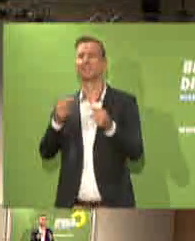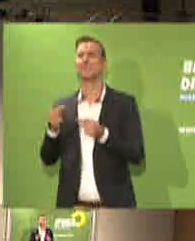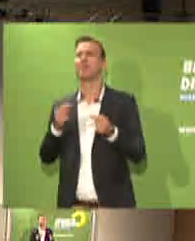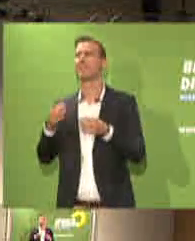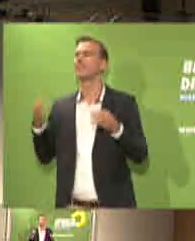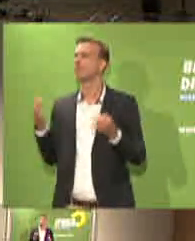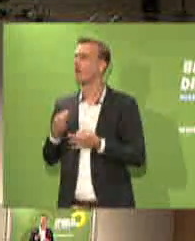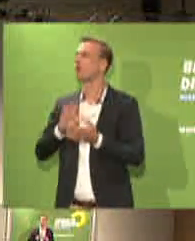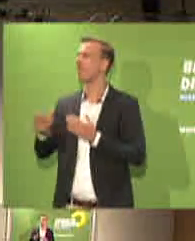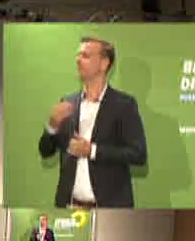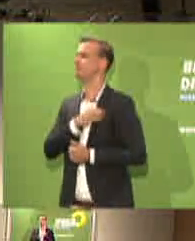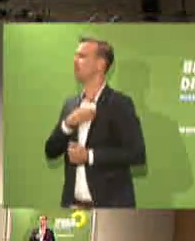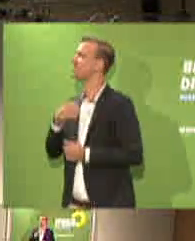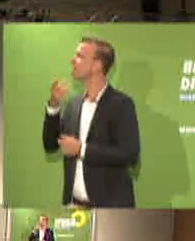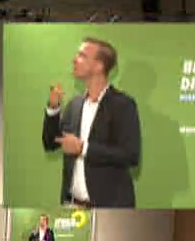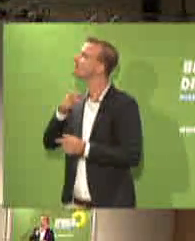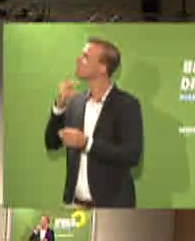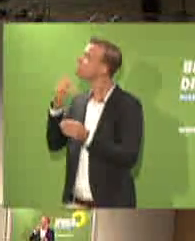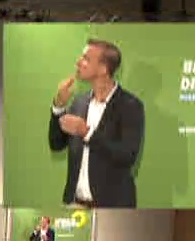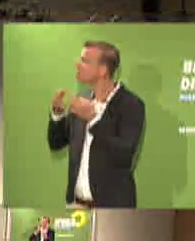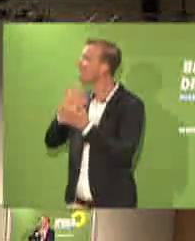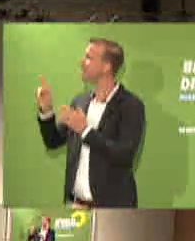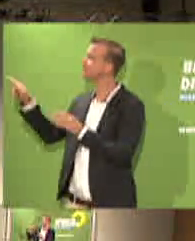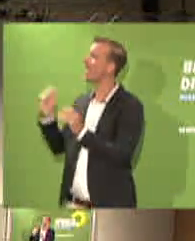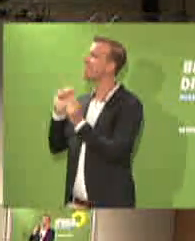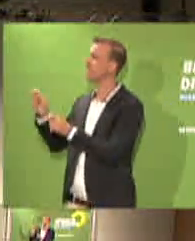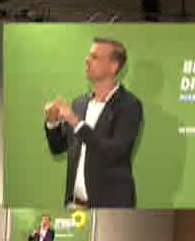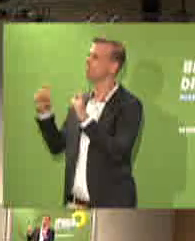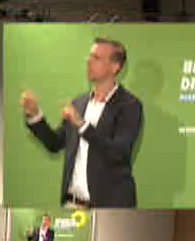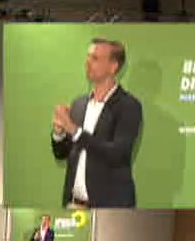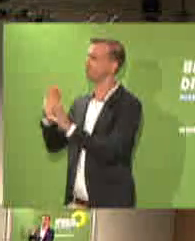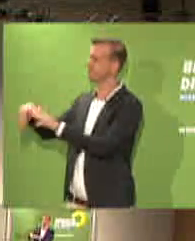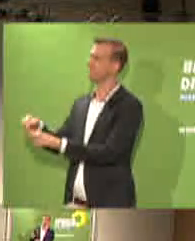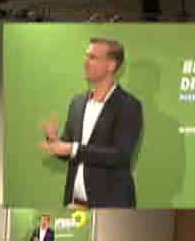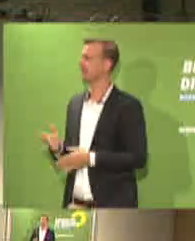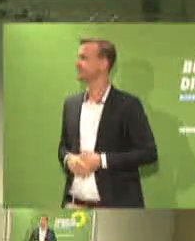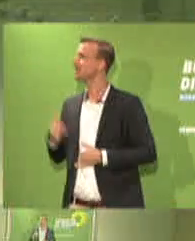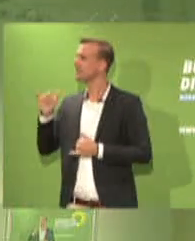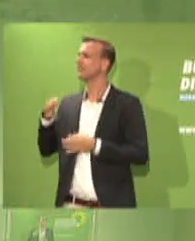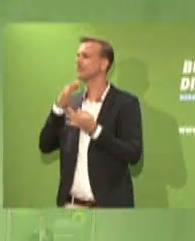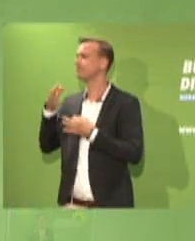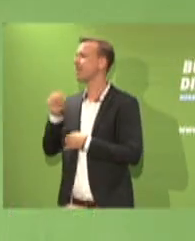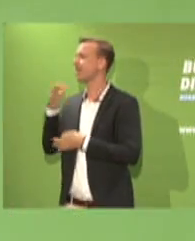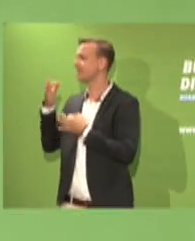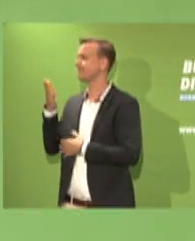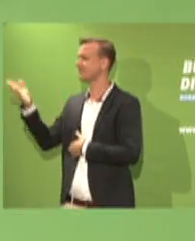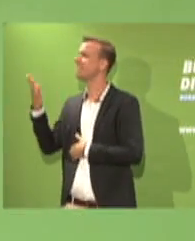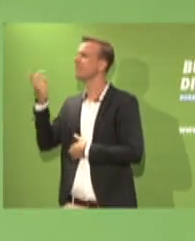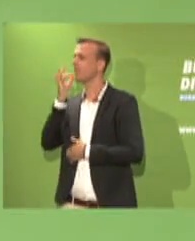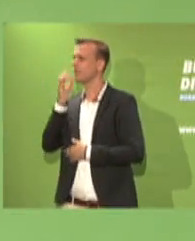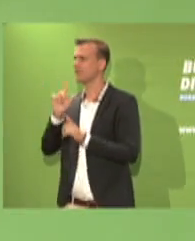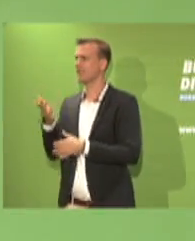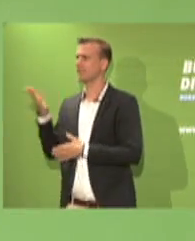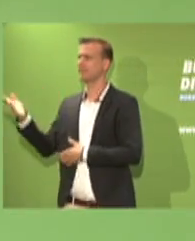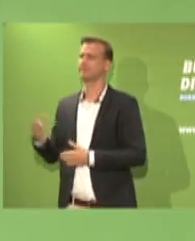eure Wortmeldezettel hier vorne bei der Antragskommission abgeben. Aber jetzt hat erstmal Maria das Wort und du hast 4 Minuten.